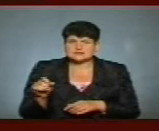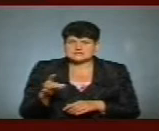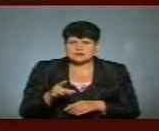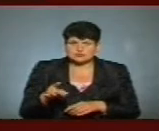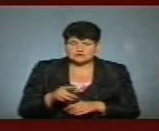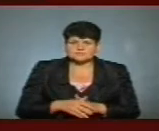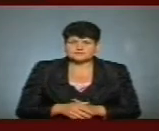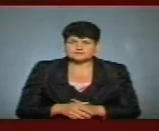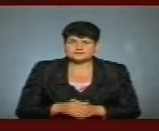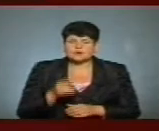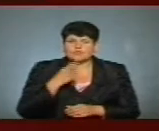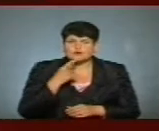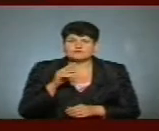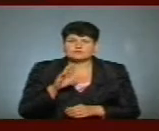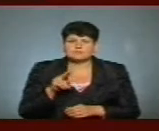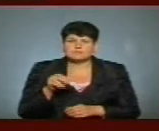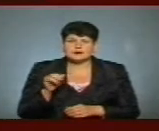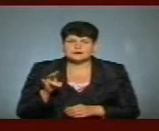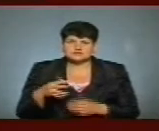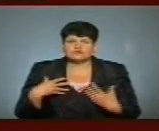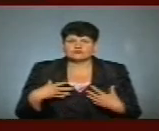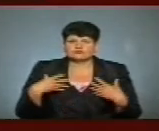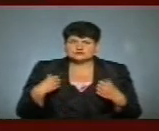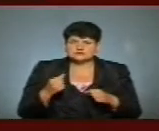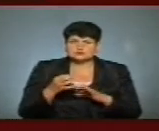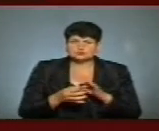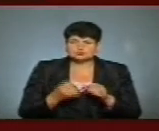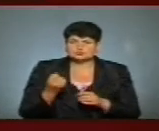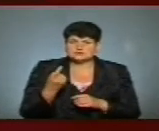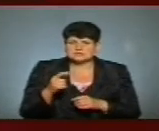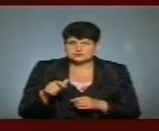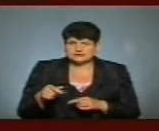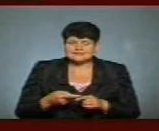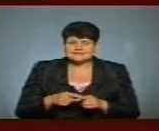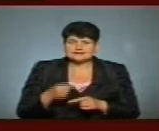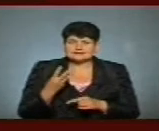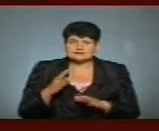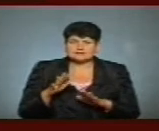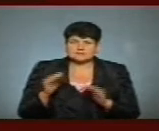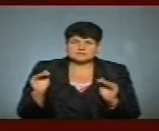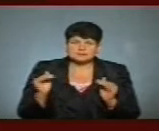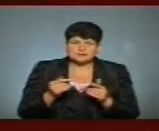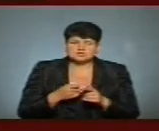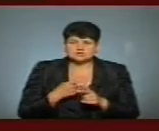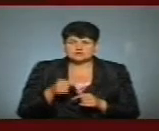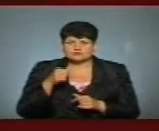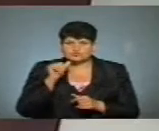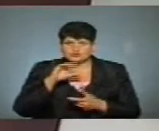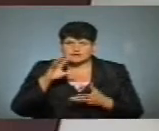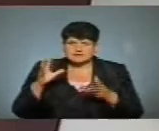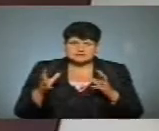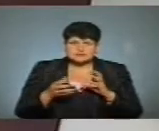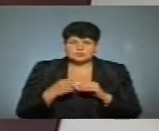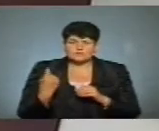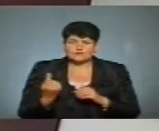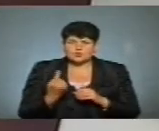районах. За словами Володимира Паничева, видужали за добу 11 людей. Це на 3 випадки менше, ніж учора. Загалом в області